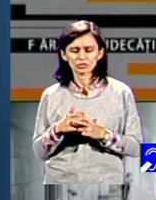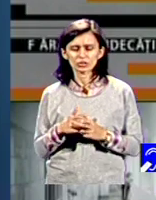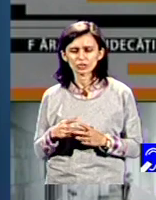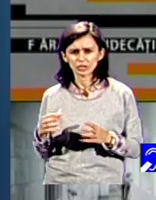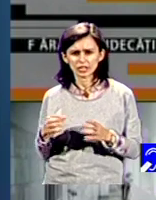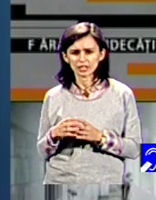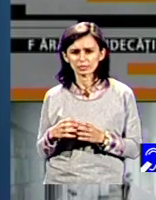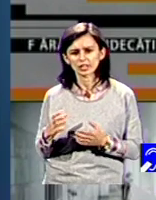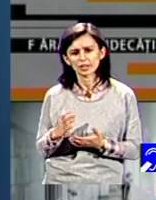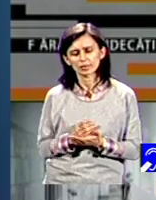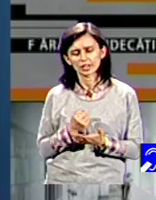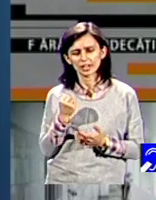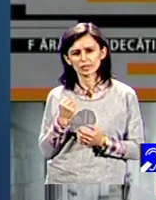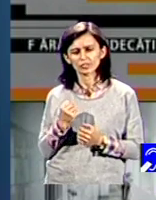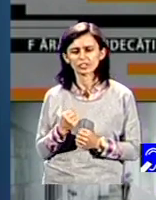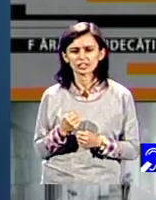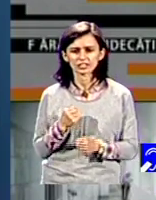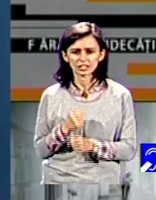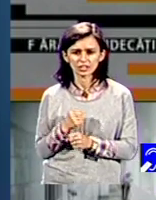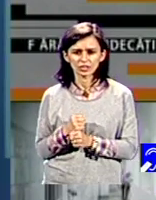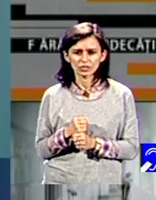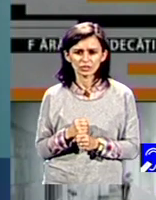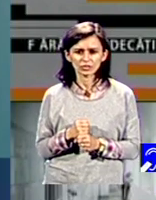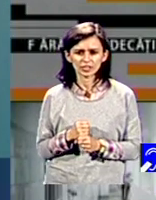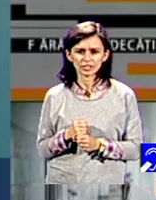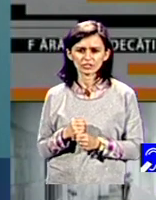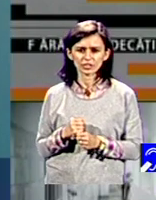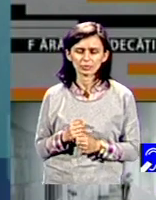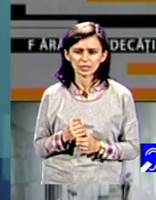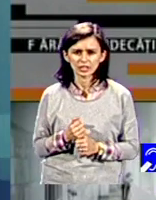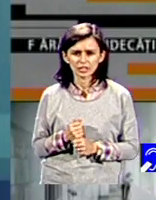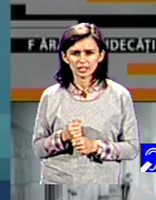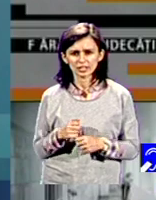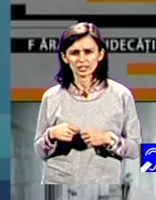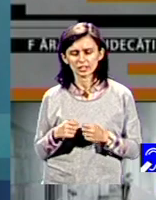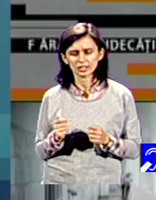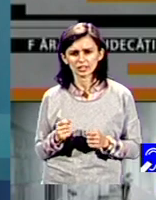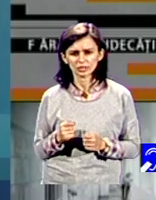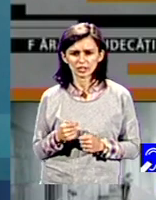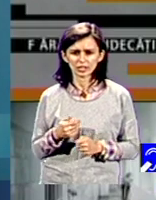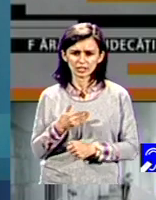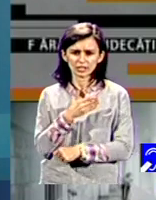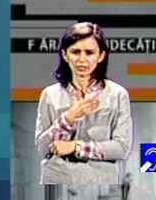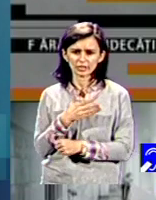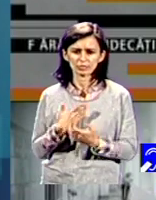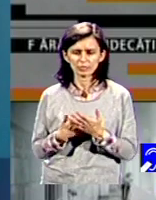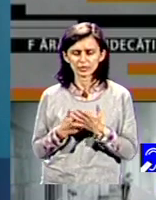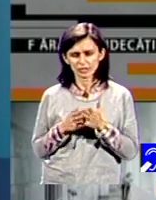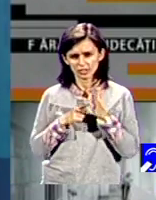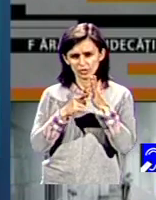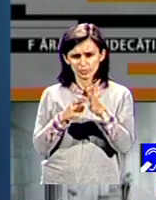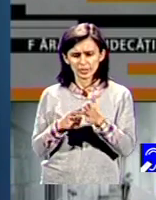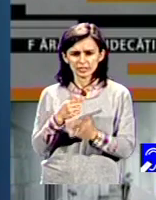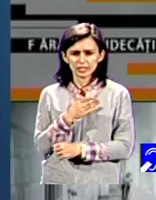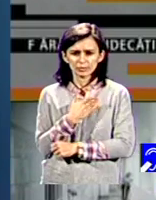să o implementăm la nivelul întregii companii să spunem astfel încât să putem lansa la Național desigur